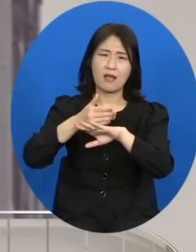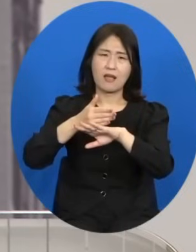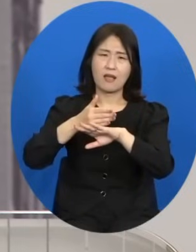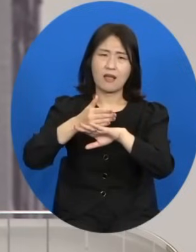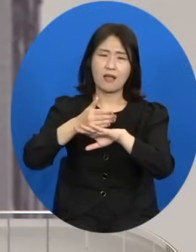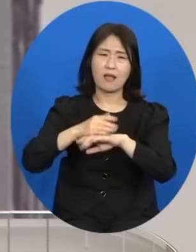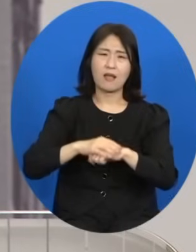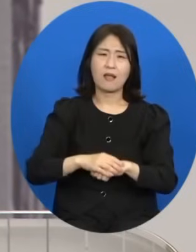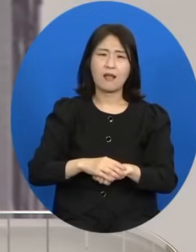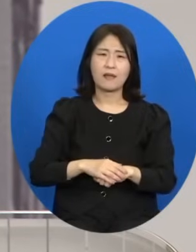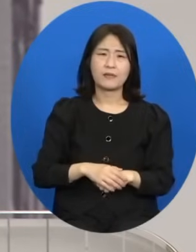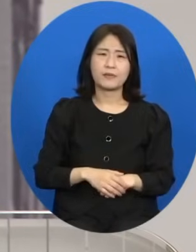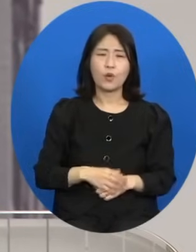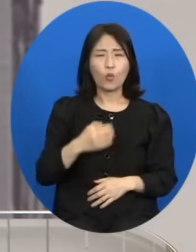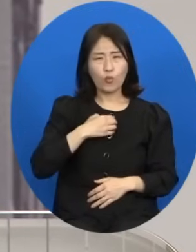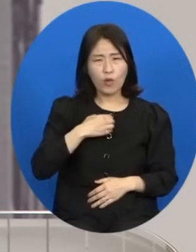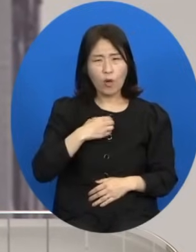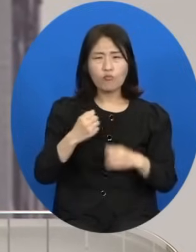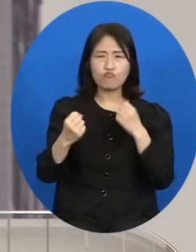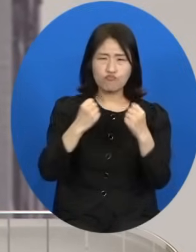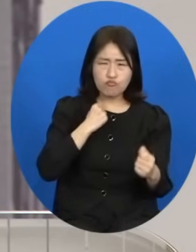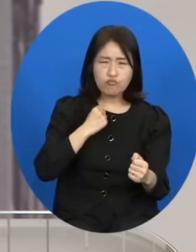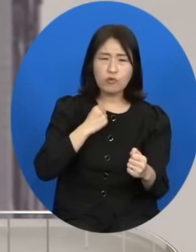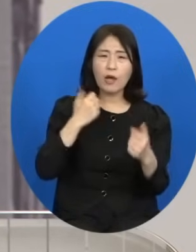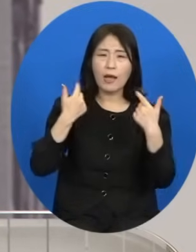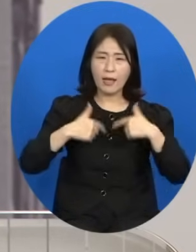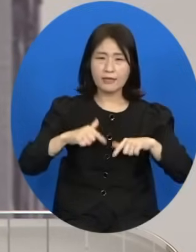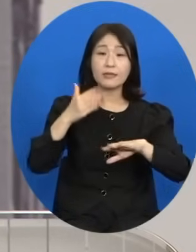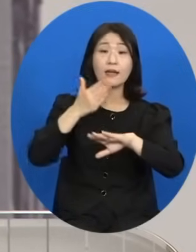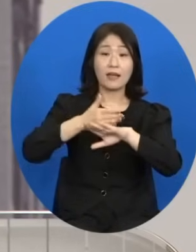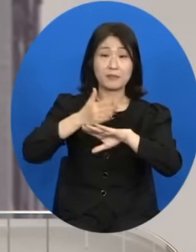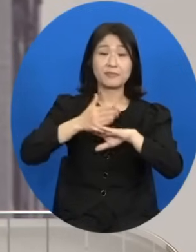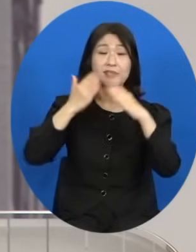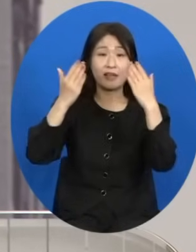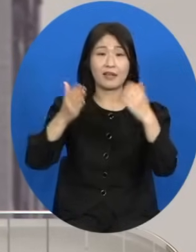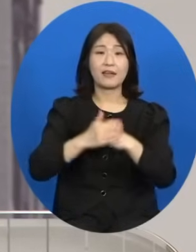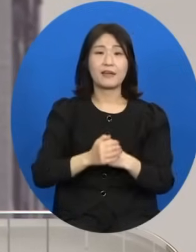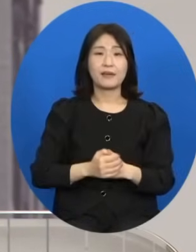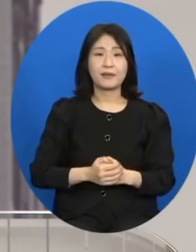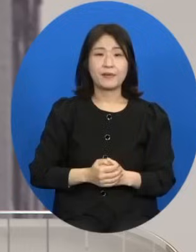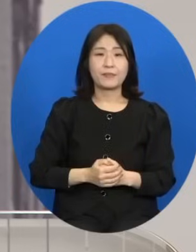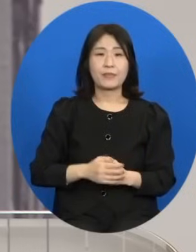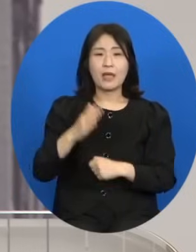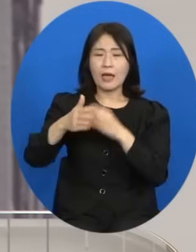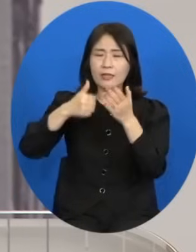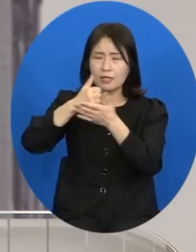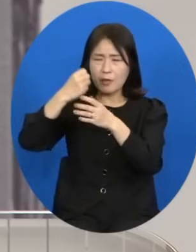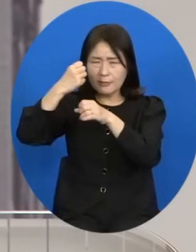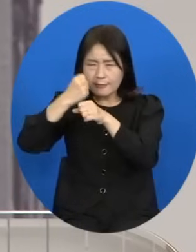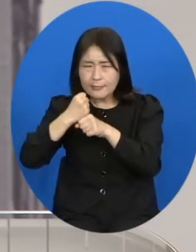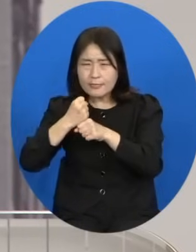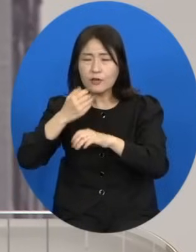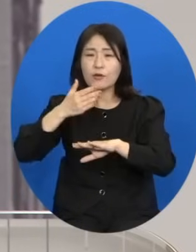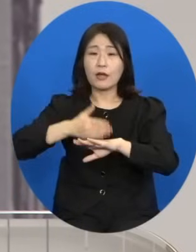감사했다고 기억나시죠 다니엘서 6장에 그리고 그 위기속에서도 님 기도하는